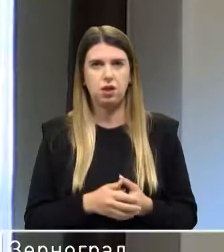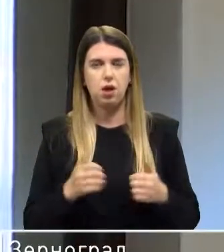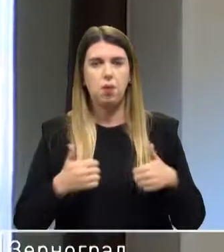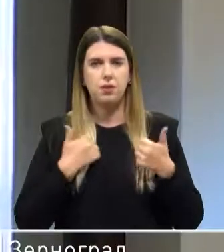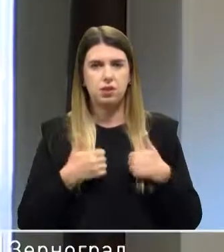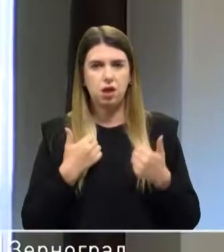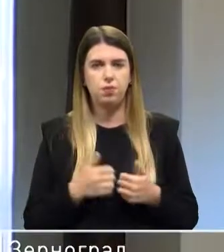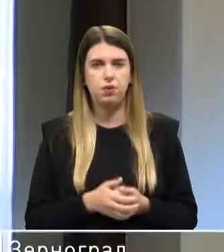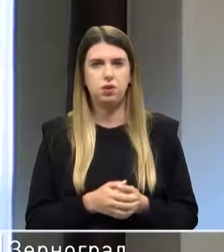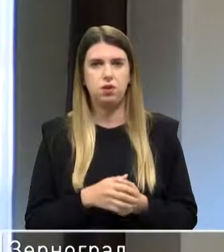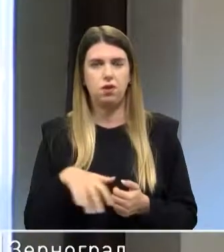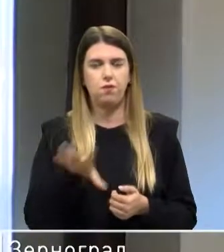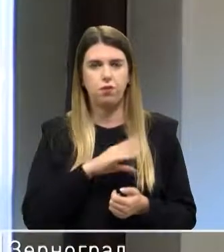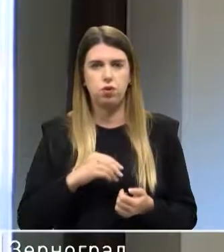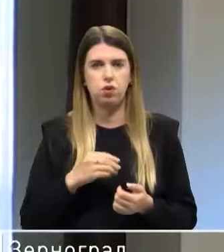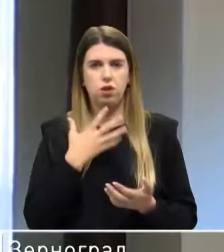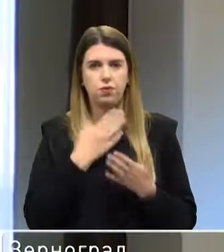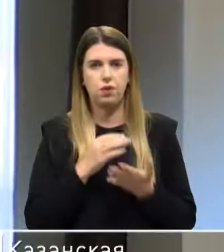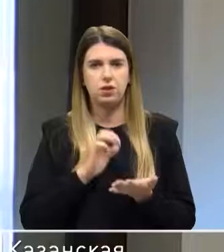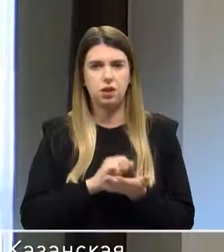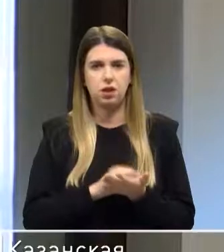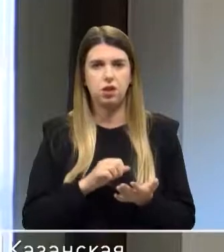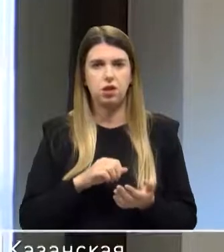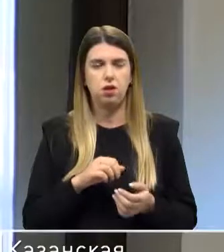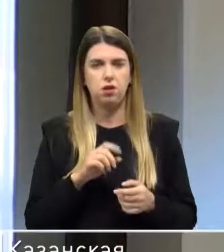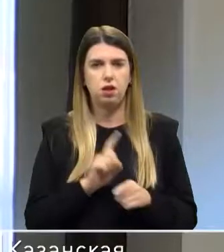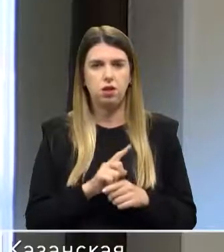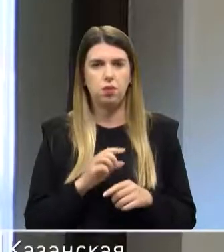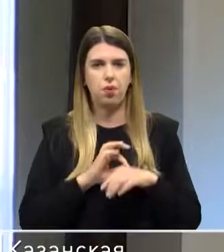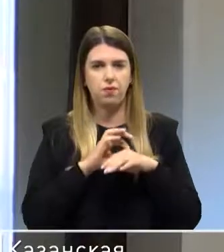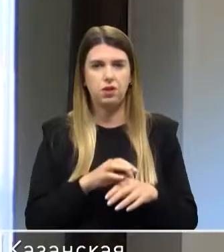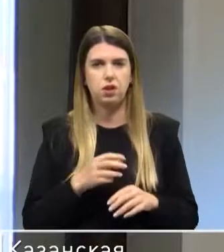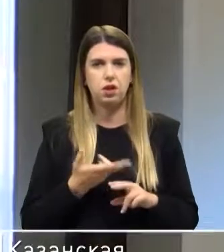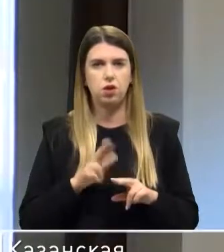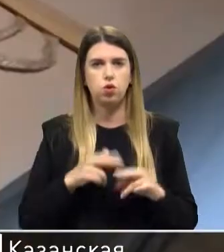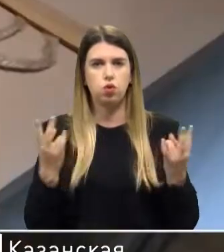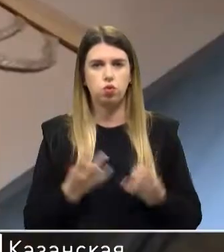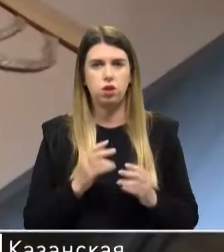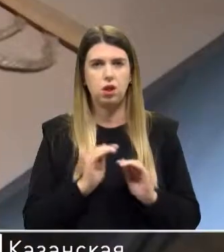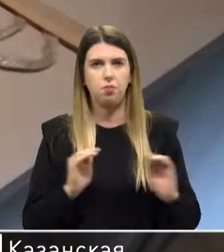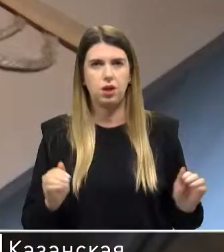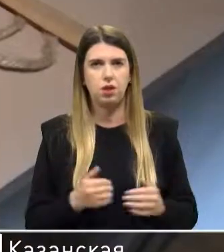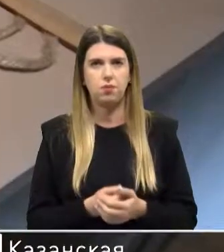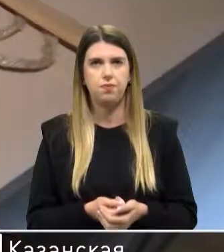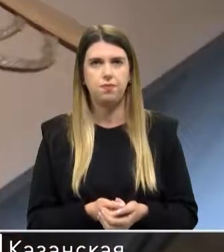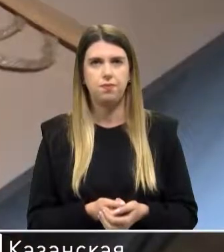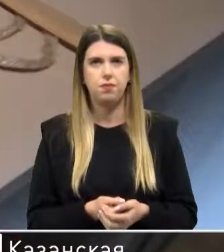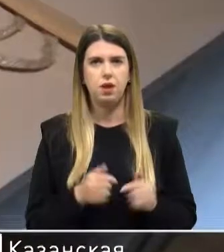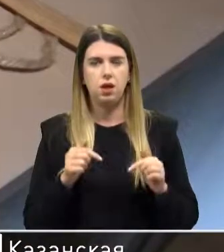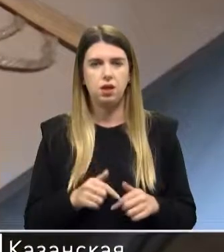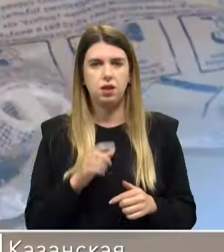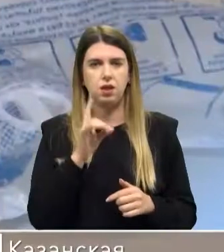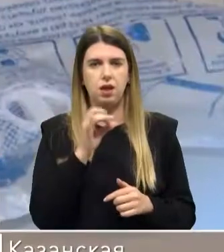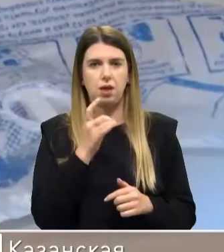Постараемся актуализировать в своих занятиях именно те мероприятия, которые нужны ребятам. То есть это